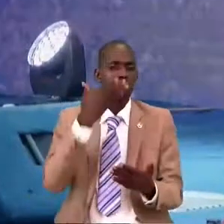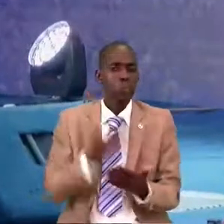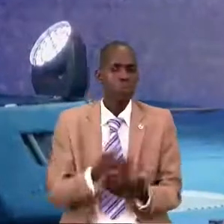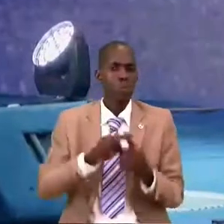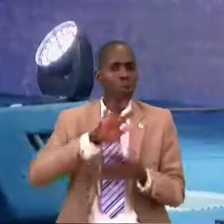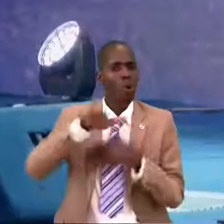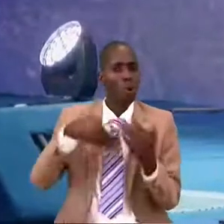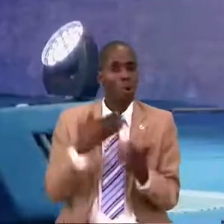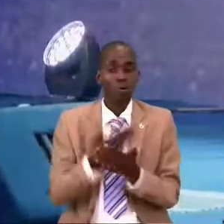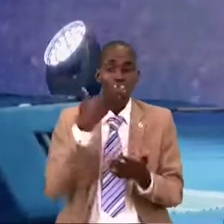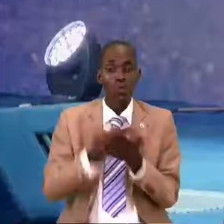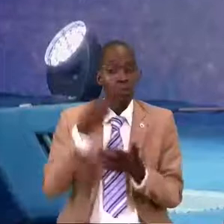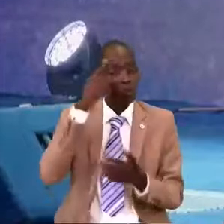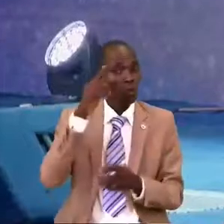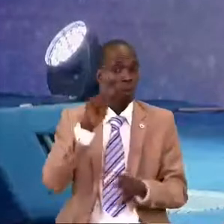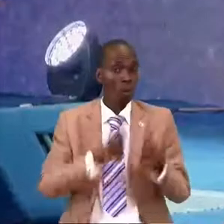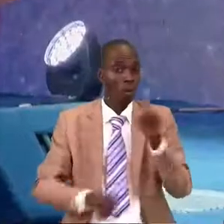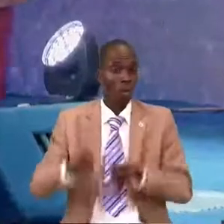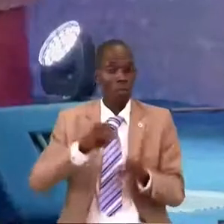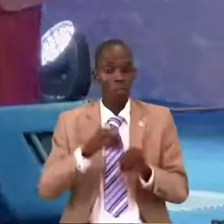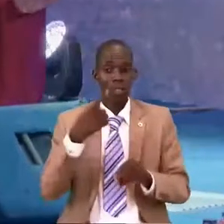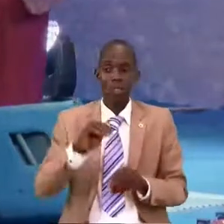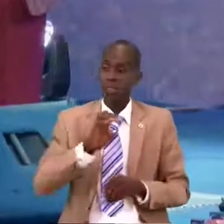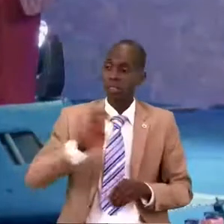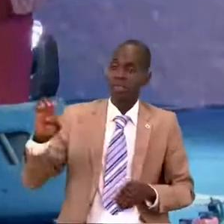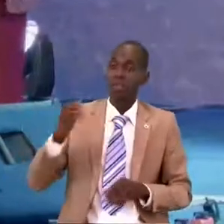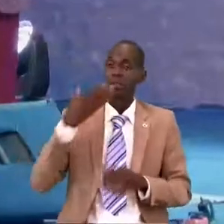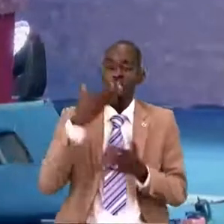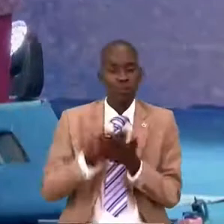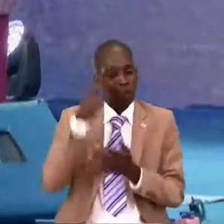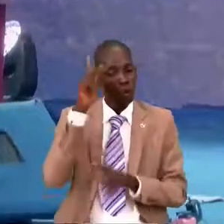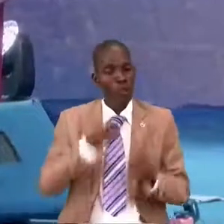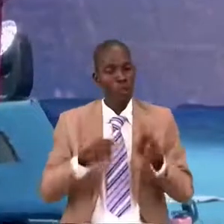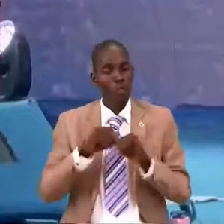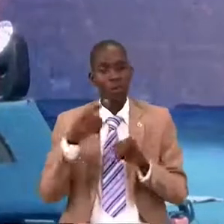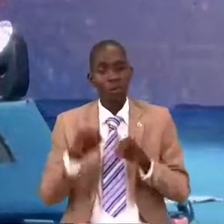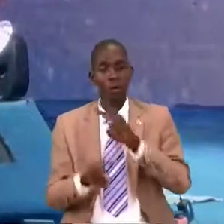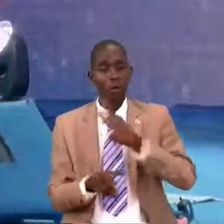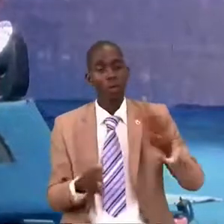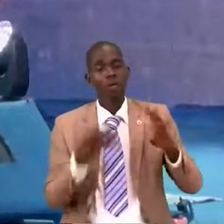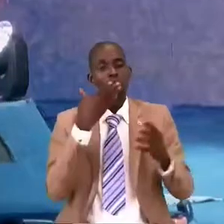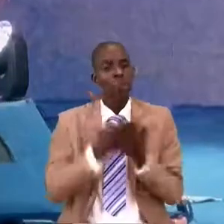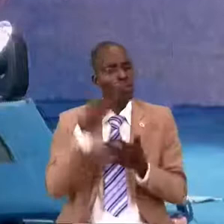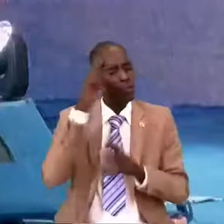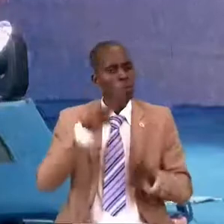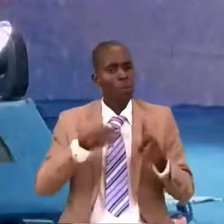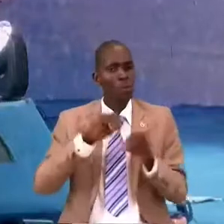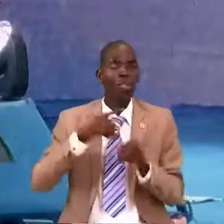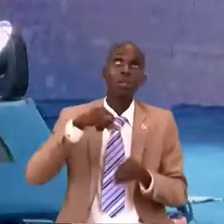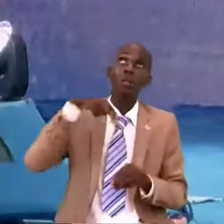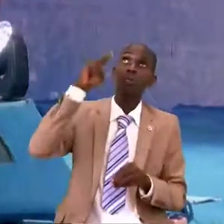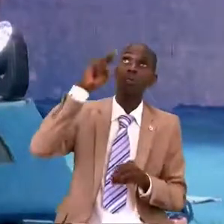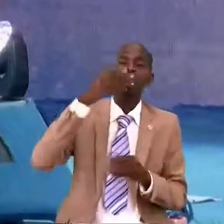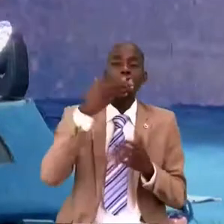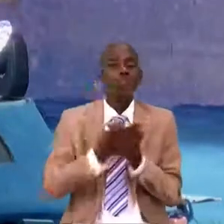l'Ouest, il est bon pour eux au Nord, il est bon pour eux au Sud, il est bon pour eux dans notre pays, il est bon pour